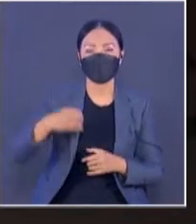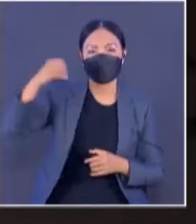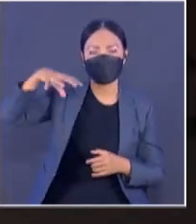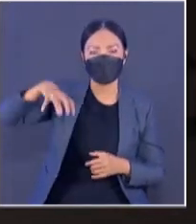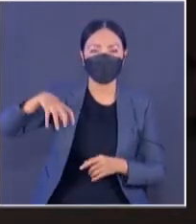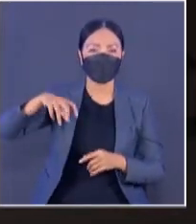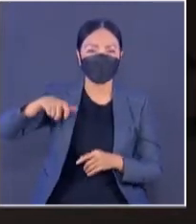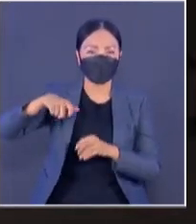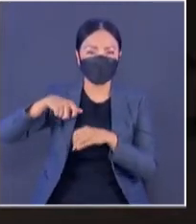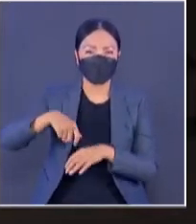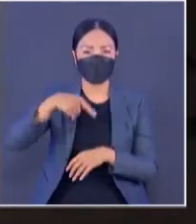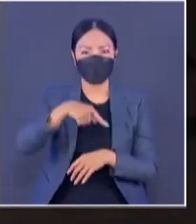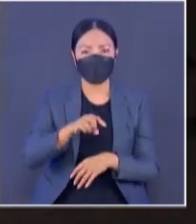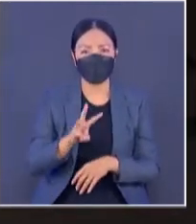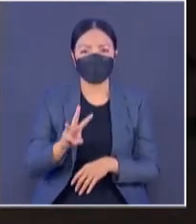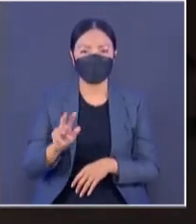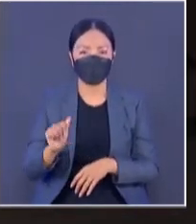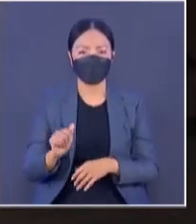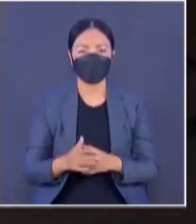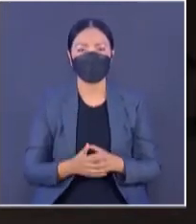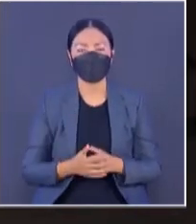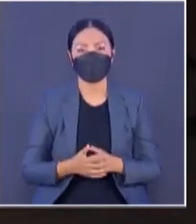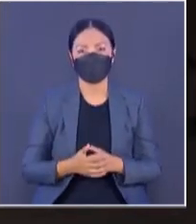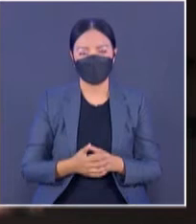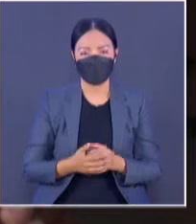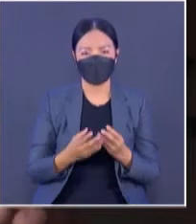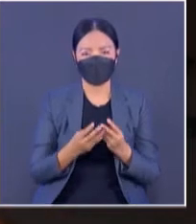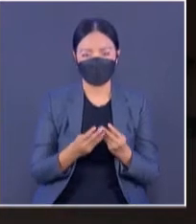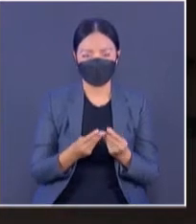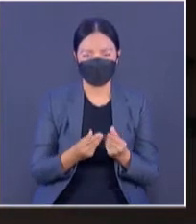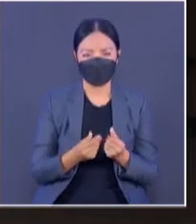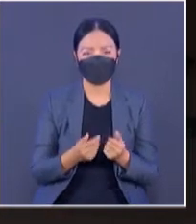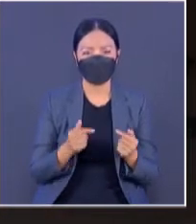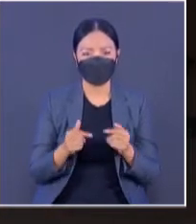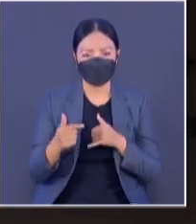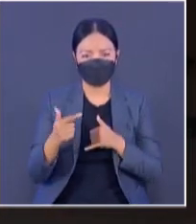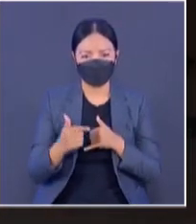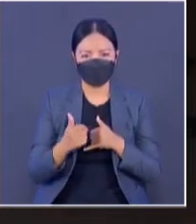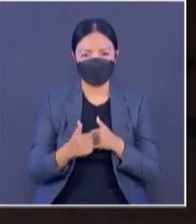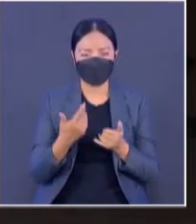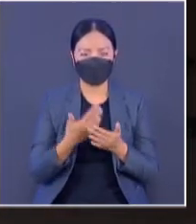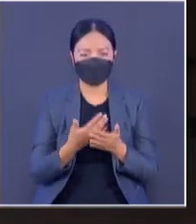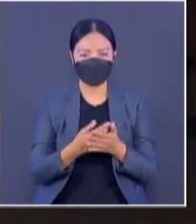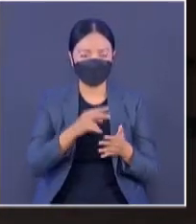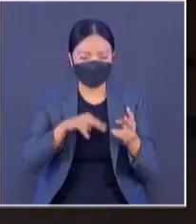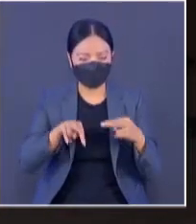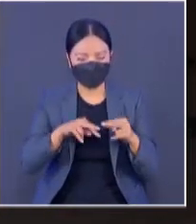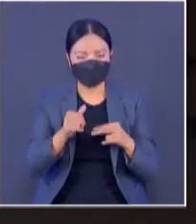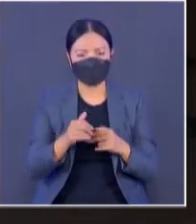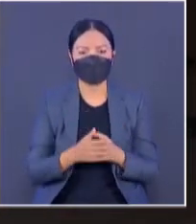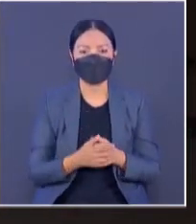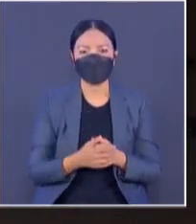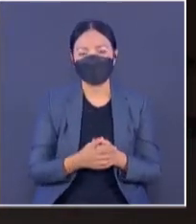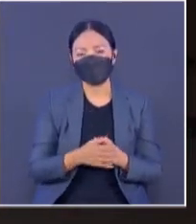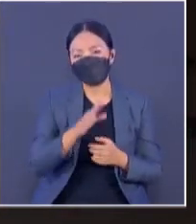คือ PWA นะครับจะใส่เลขที่ผู้ใช้น้ำแล้วก็สามารถเช็คยอดเงินได้ในส่วนนี้ถ้า